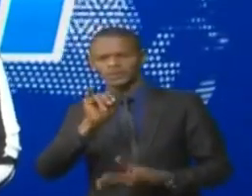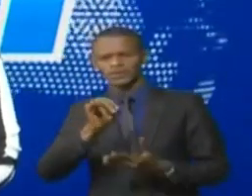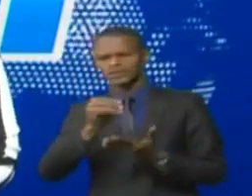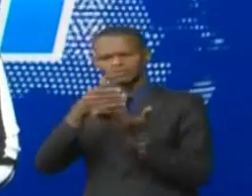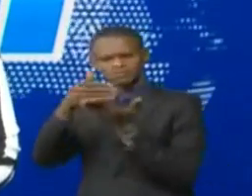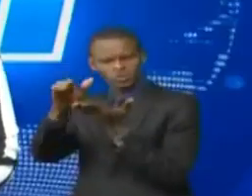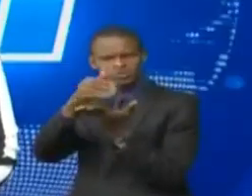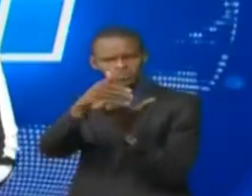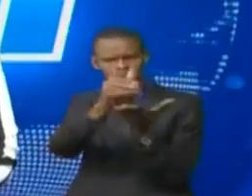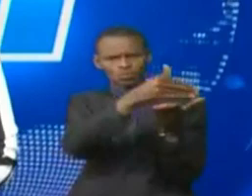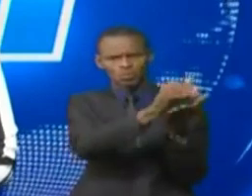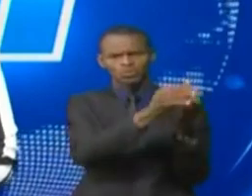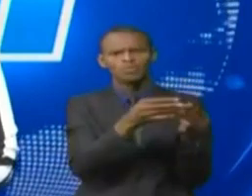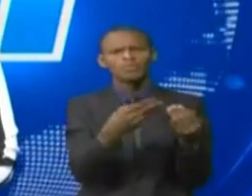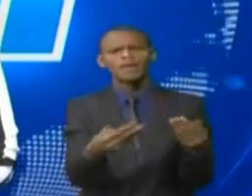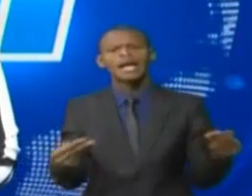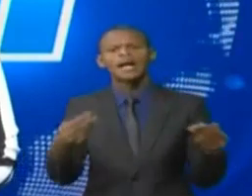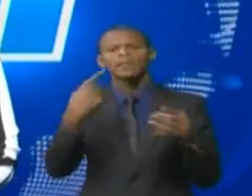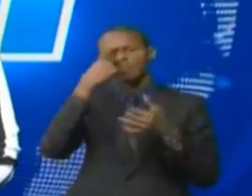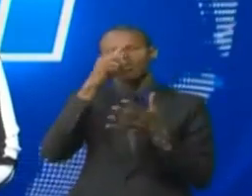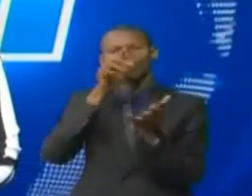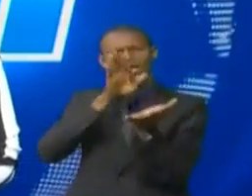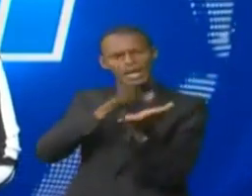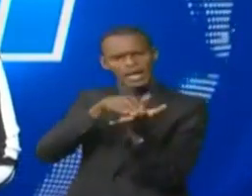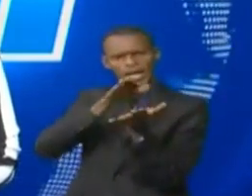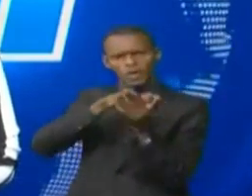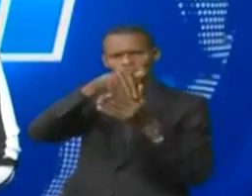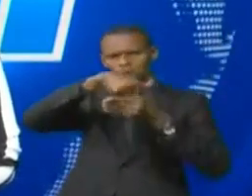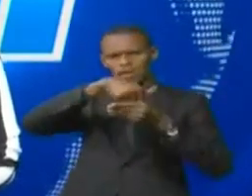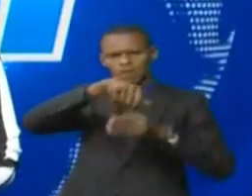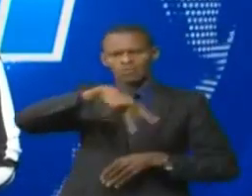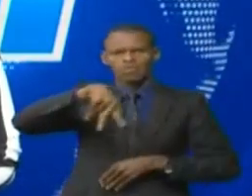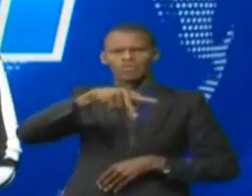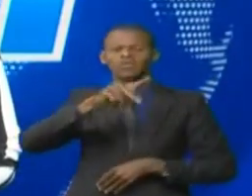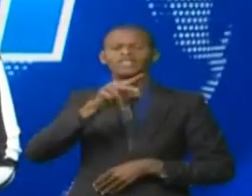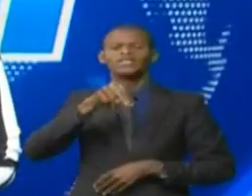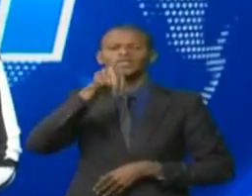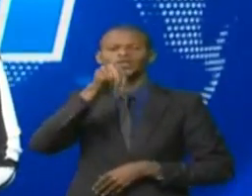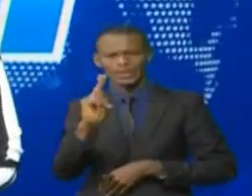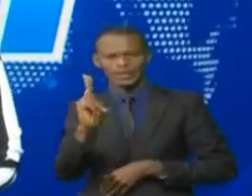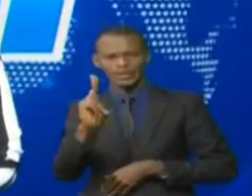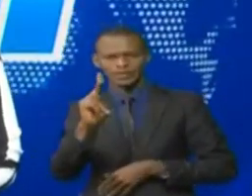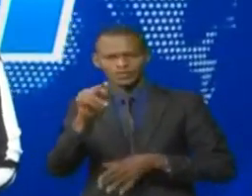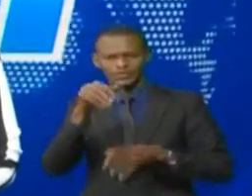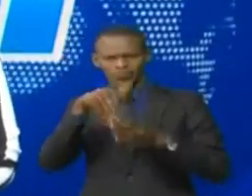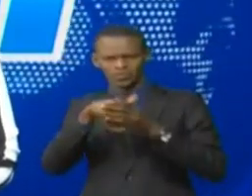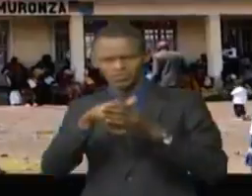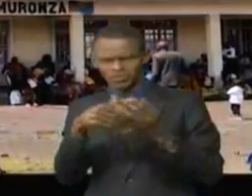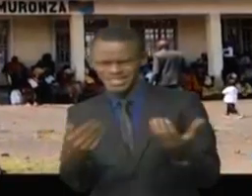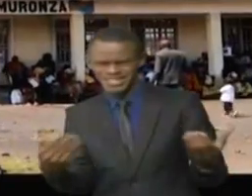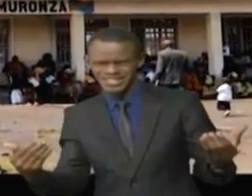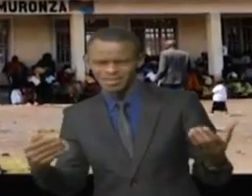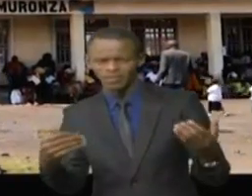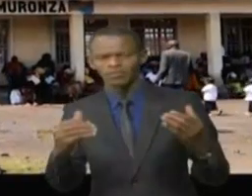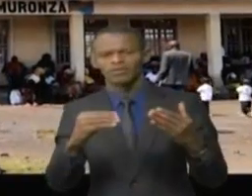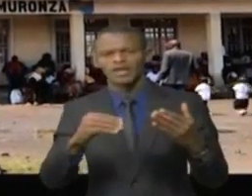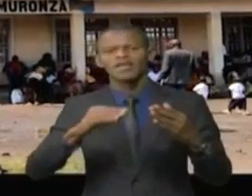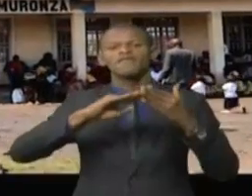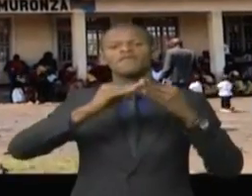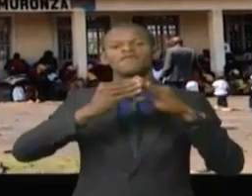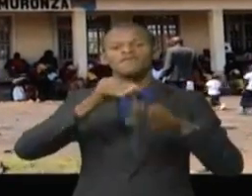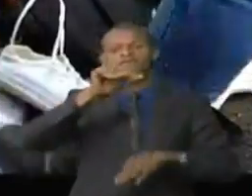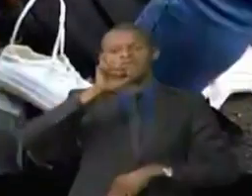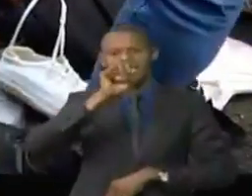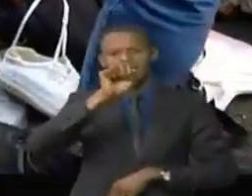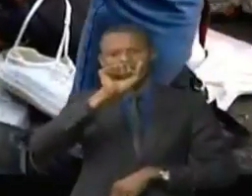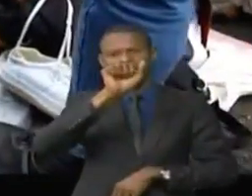de la province du Nord Kivu et plus précisément aux enfants déplacés de Sake. Autre détail dans ce reportage. Il s'agit des fournitures